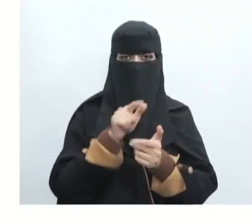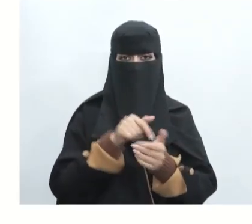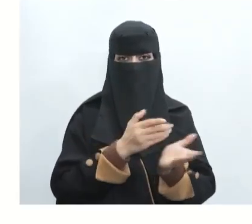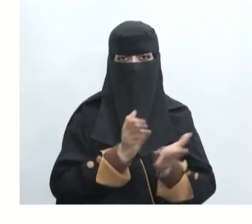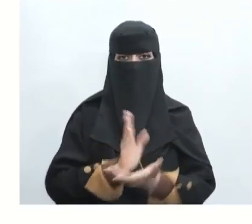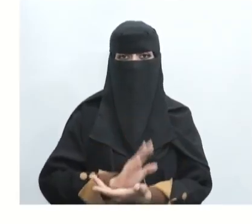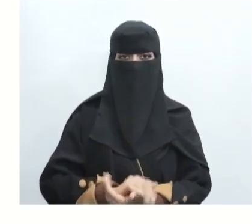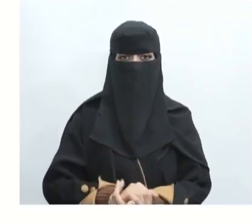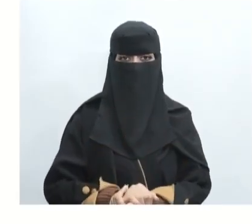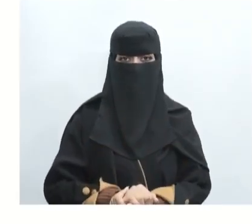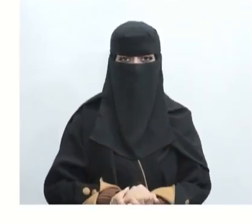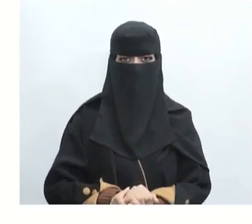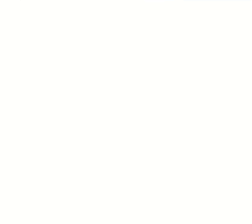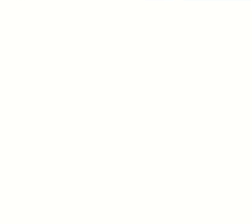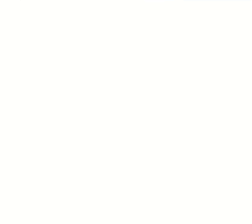الطلاب